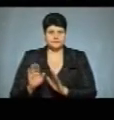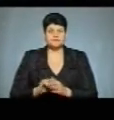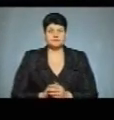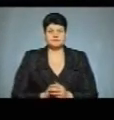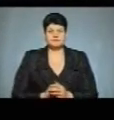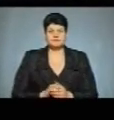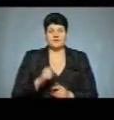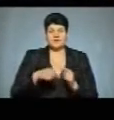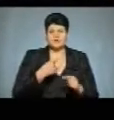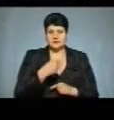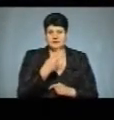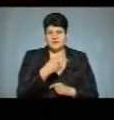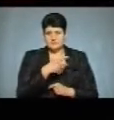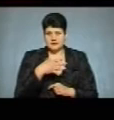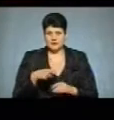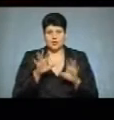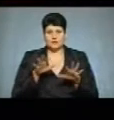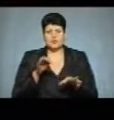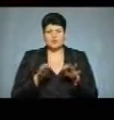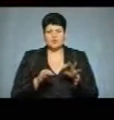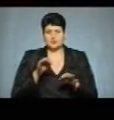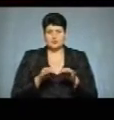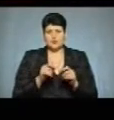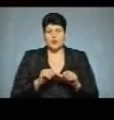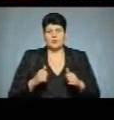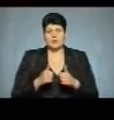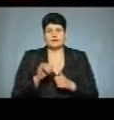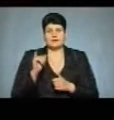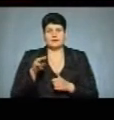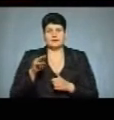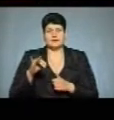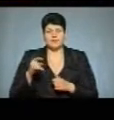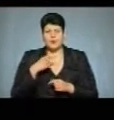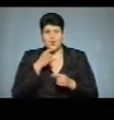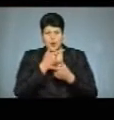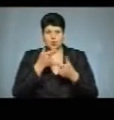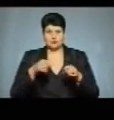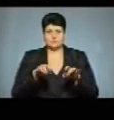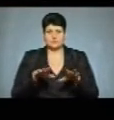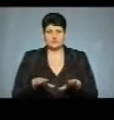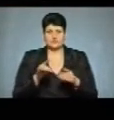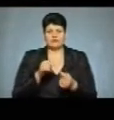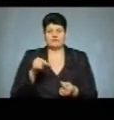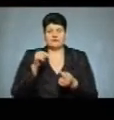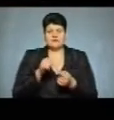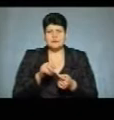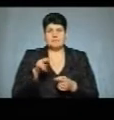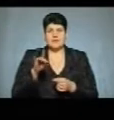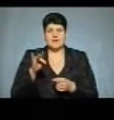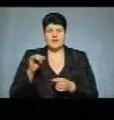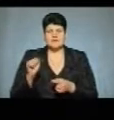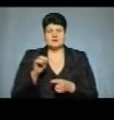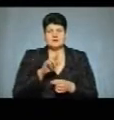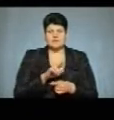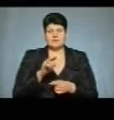За 20 хвилин голова суддівської колегії Ірина Тиха оголошує постанову. Визначити підозрюваному Перегінцю Ярославу